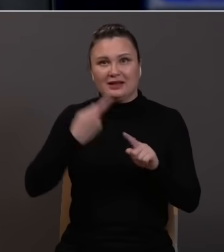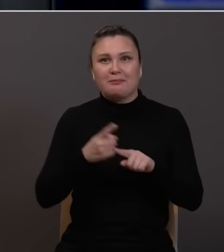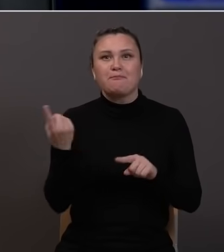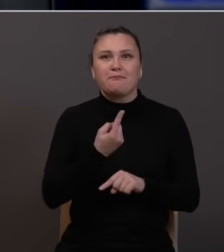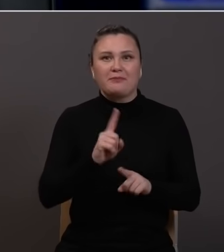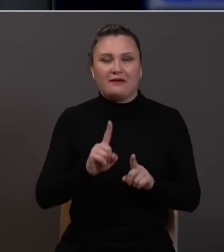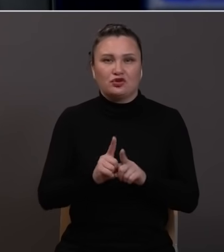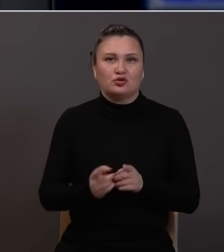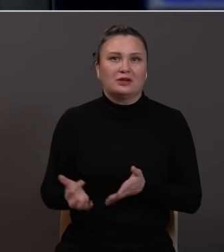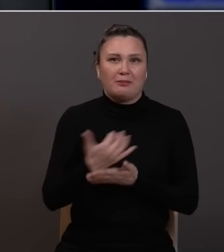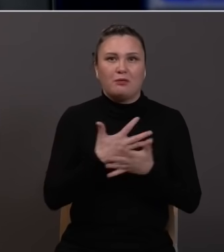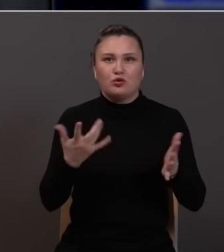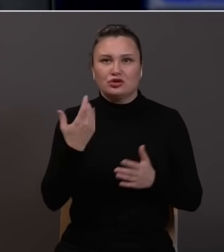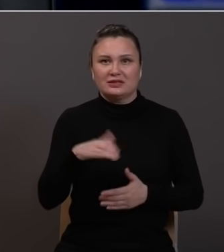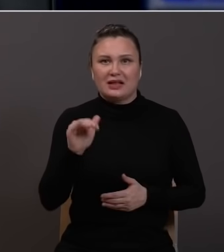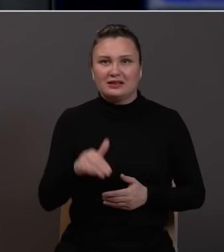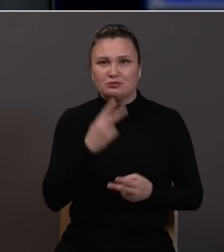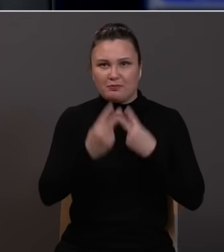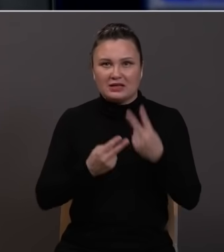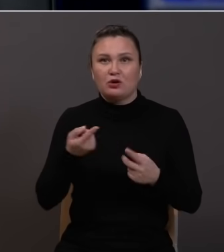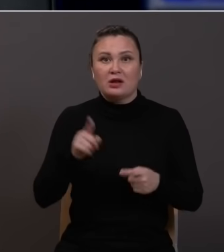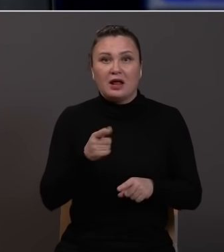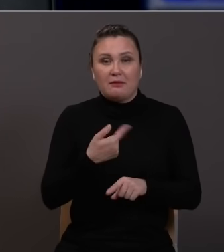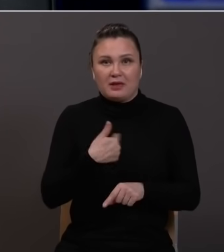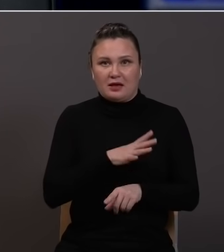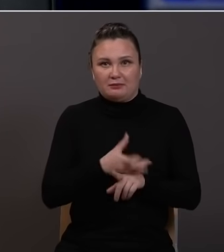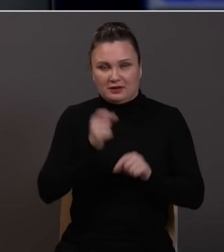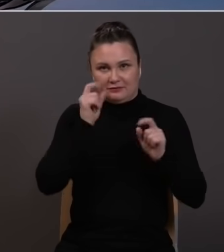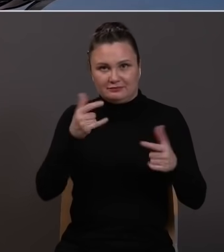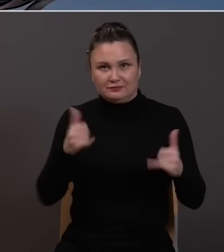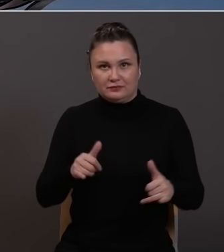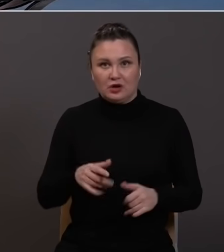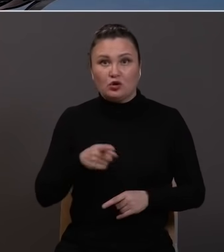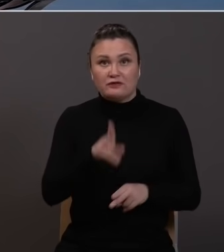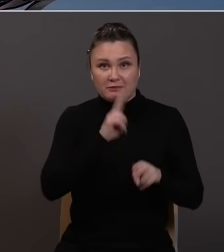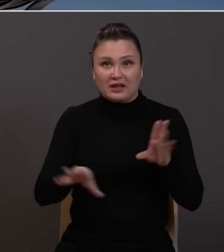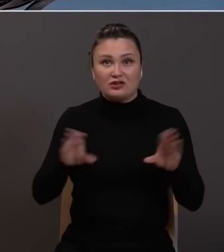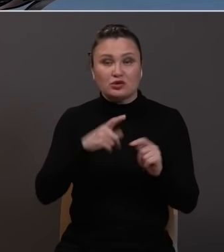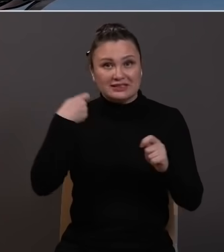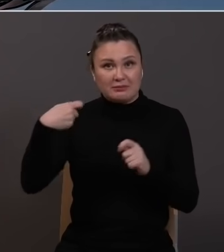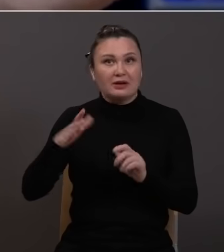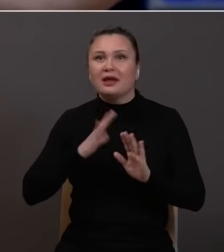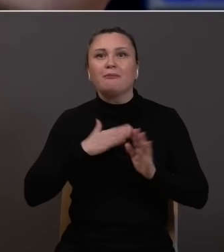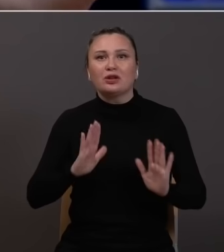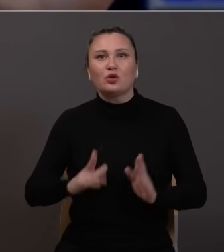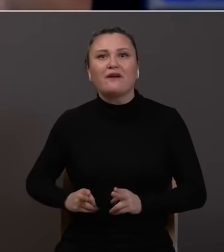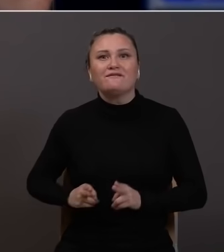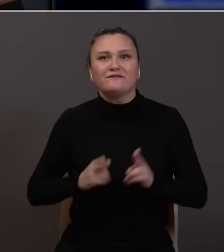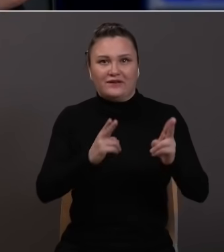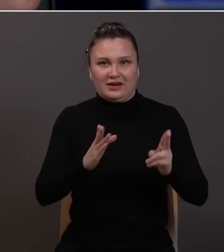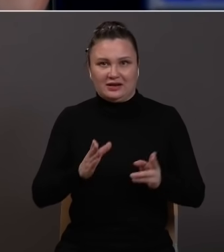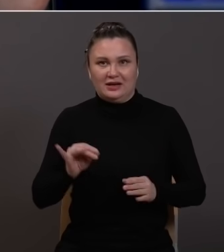серия, которая набрала больше 100 тысяч просмотров, и тогда для меня это было так что-то. Это вы потеряли весь отснятый материал, получается? Нет, мы только выехали.